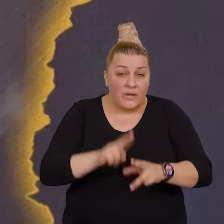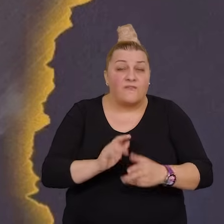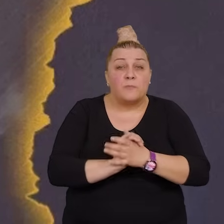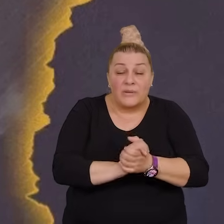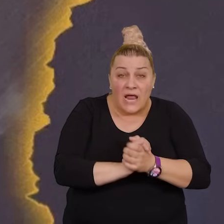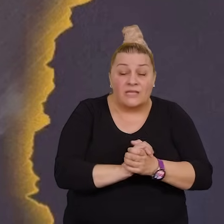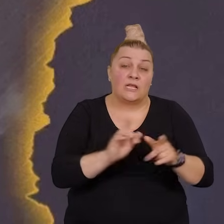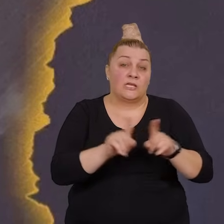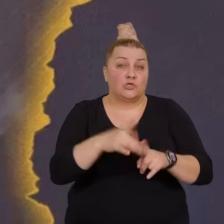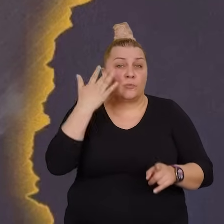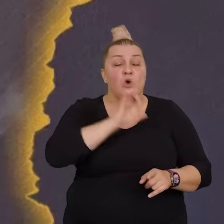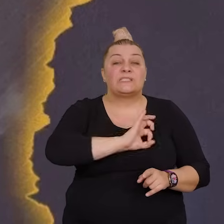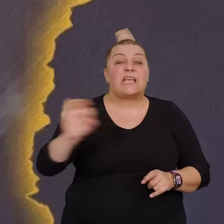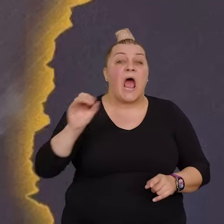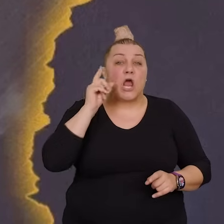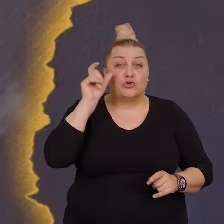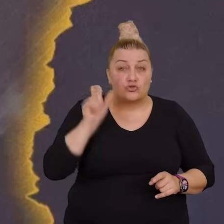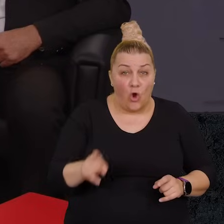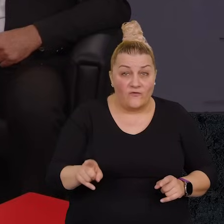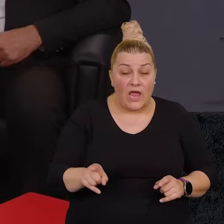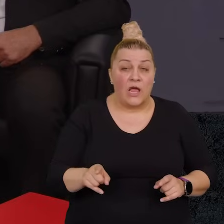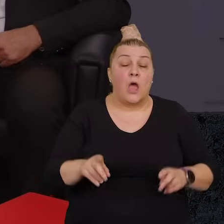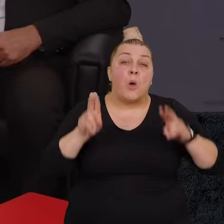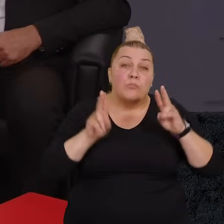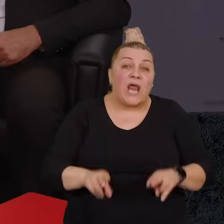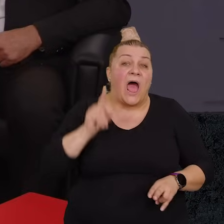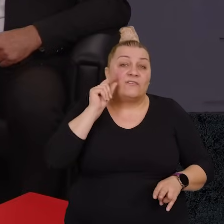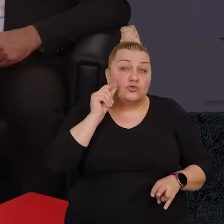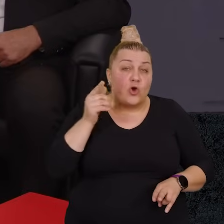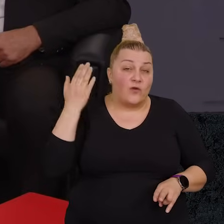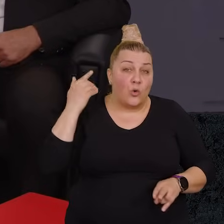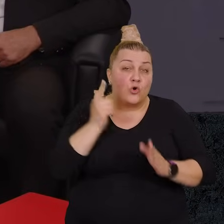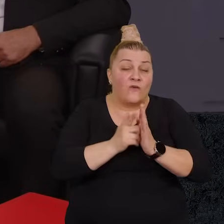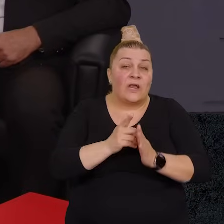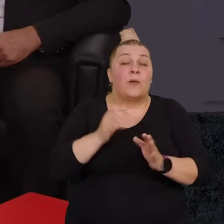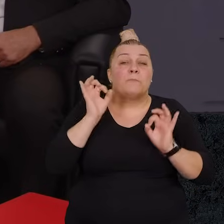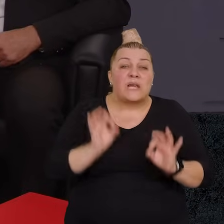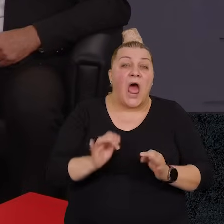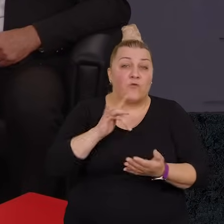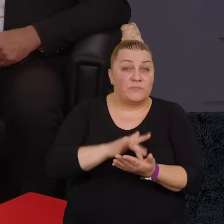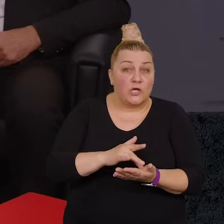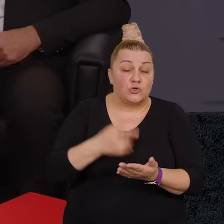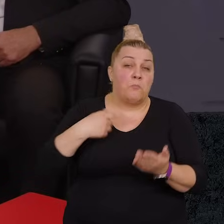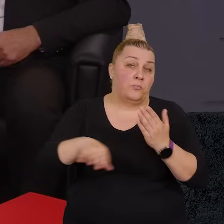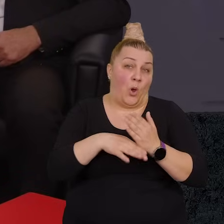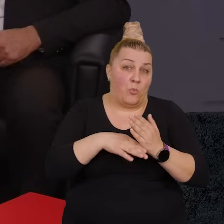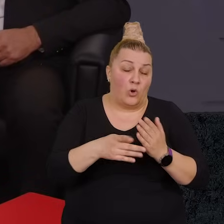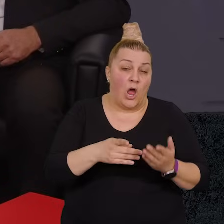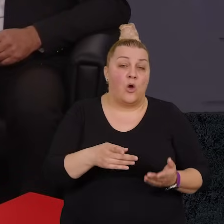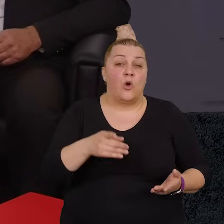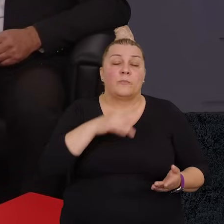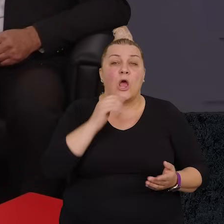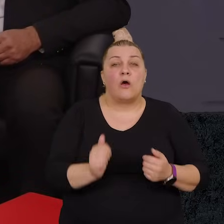jedan sjajan hrvatski čovjek. Čovjek, pravi čovjek na pravom mjestu i ja sam sretan da on bio moj i prijatelj i da je u tom trenutku bio na